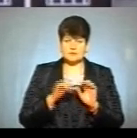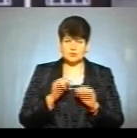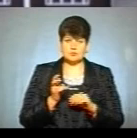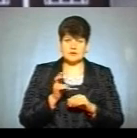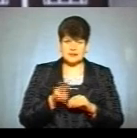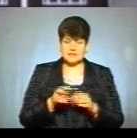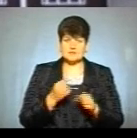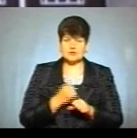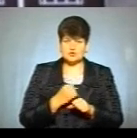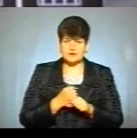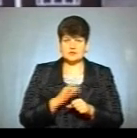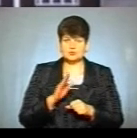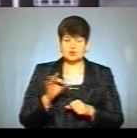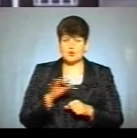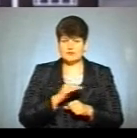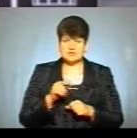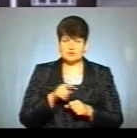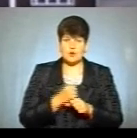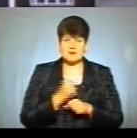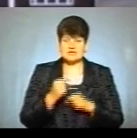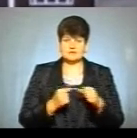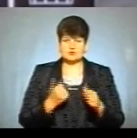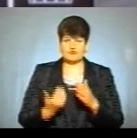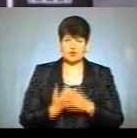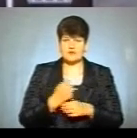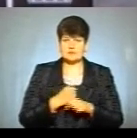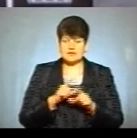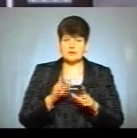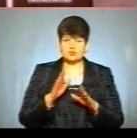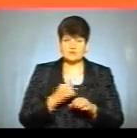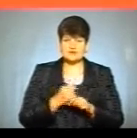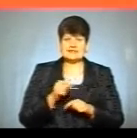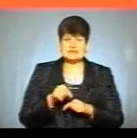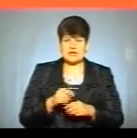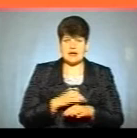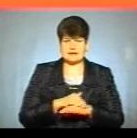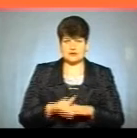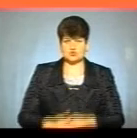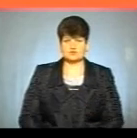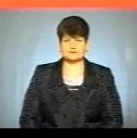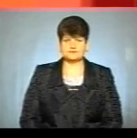до нього і працювати, будуть офіційно в нього працевлаштовані в новій аптеці, яка буде працювати за тією самою адресою.